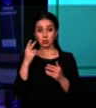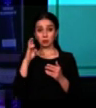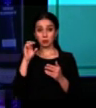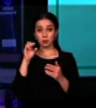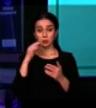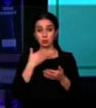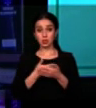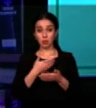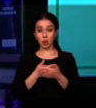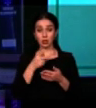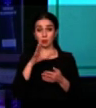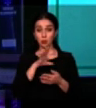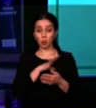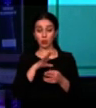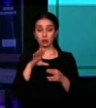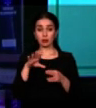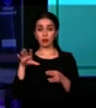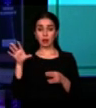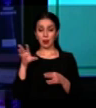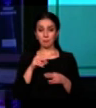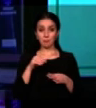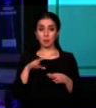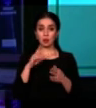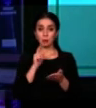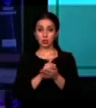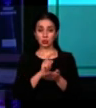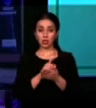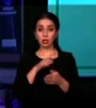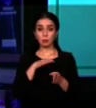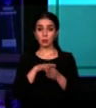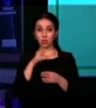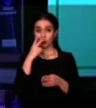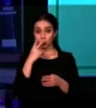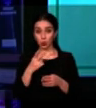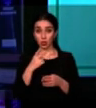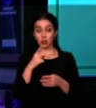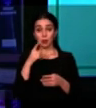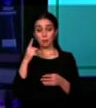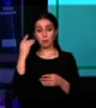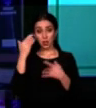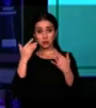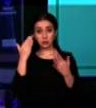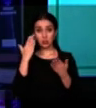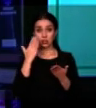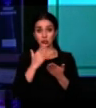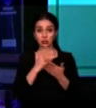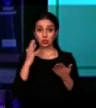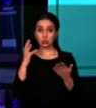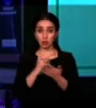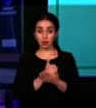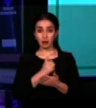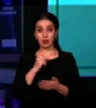522 misollarigacha bo'lgan hamma mashqlarni bajarib ko'ring. Demak, maqsadingizga